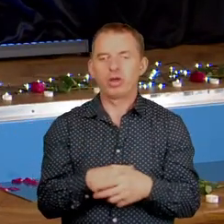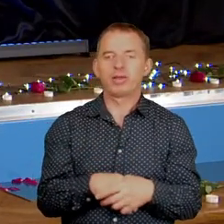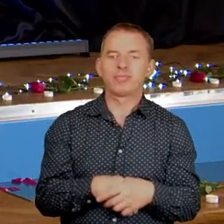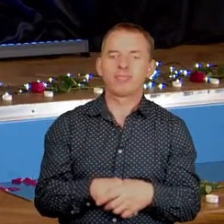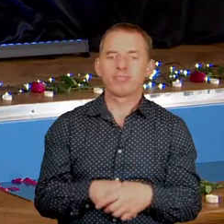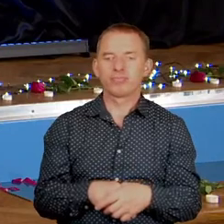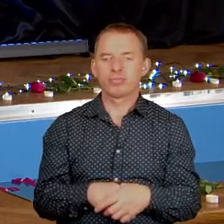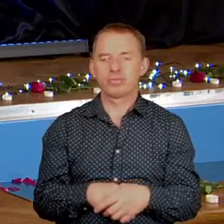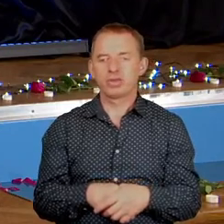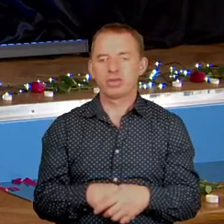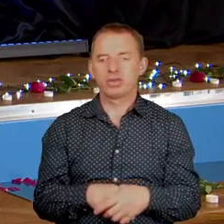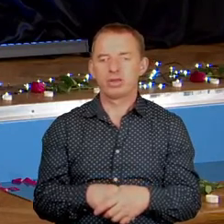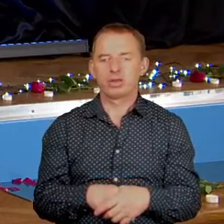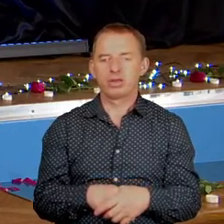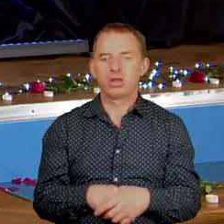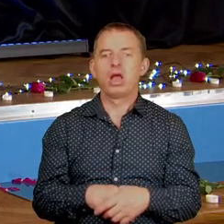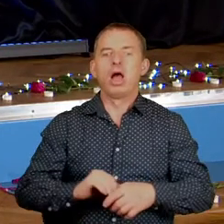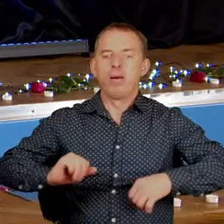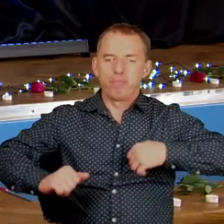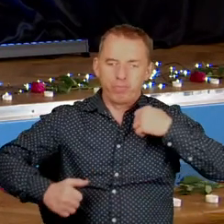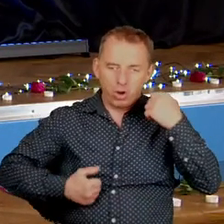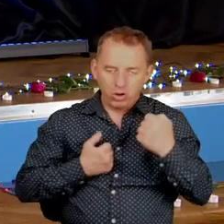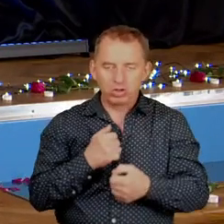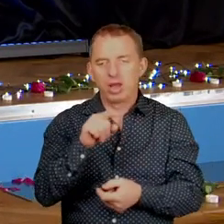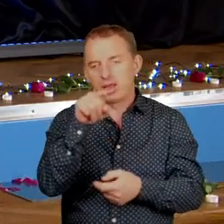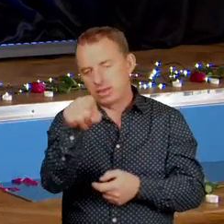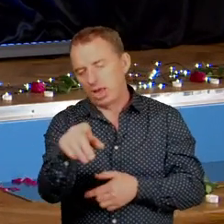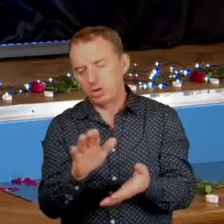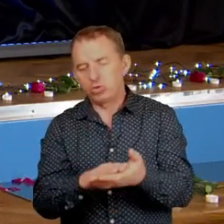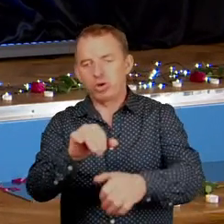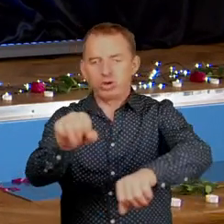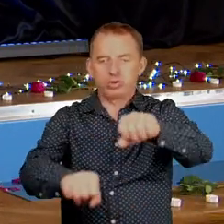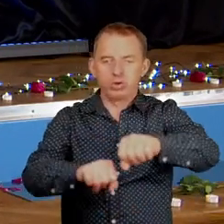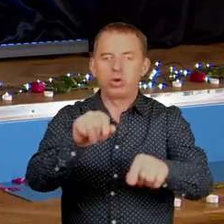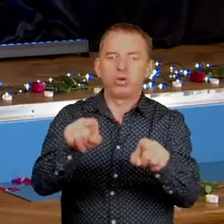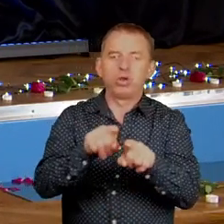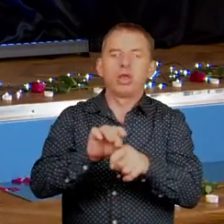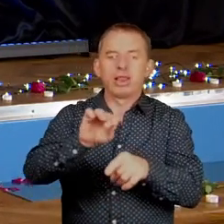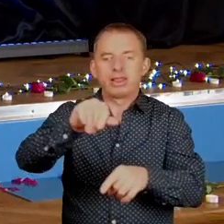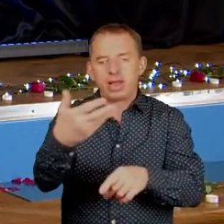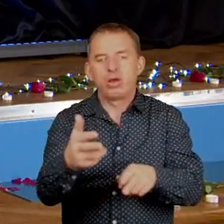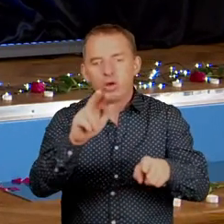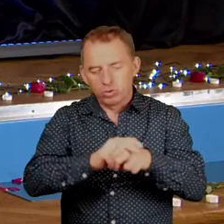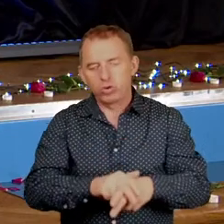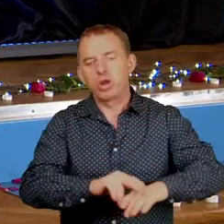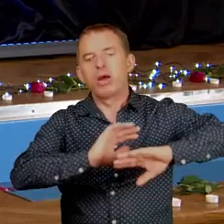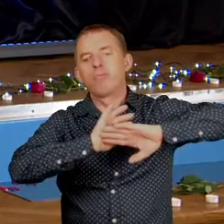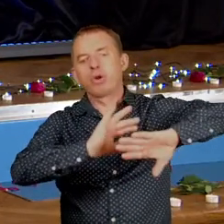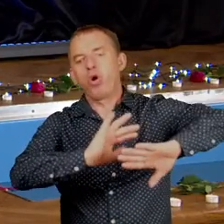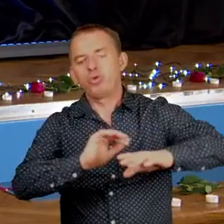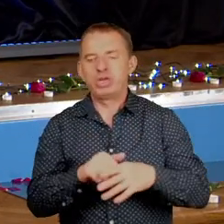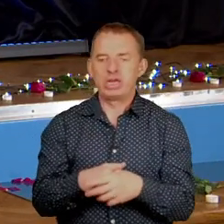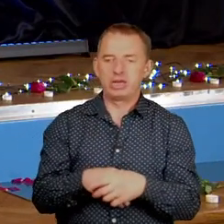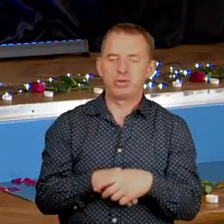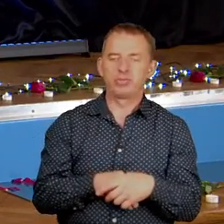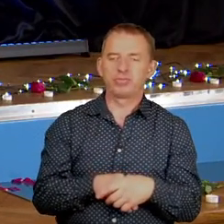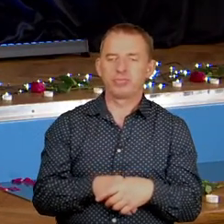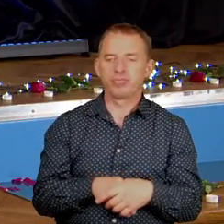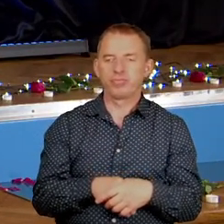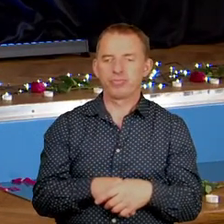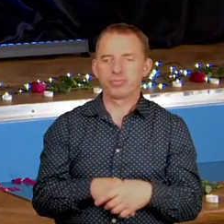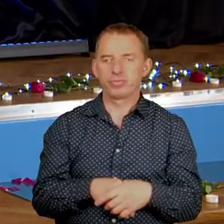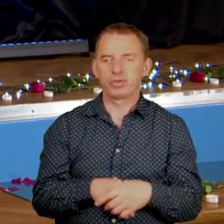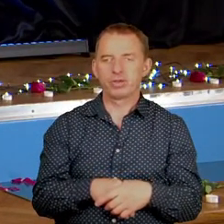the one who is defending you. Ponieważ ten, który cię sądzi, jest również tym, który cię broni. Jesus is doing